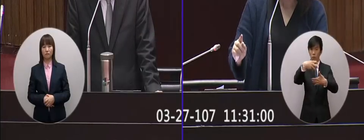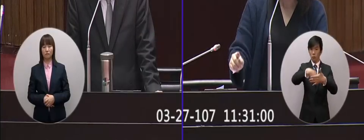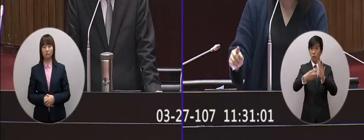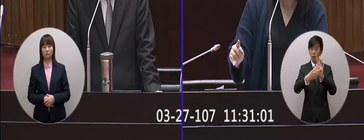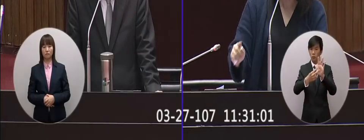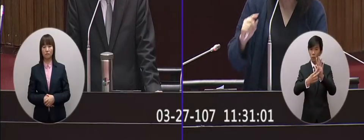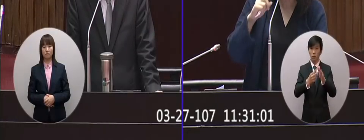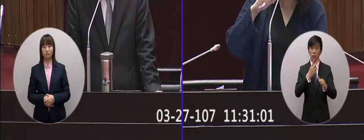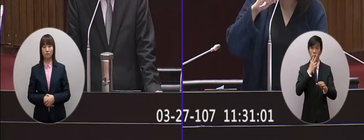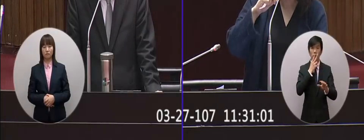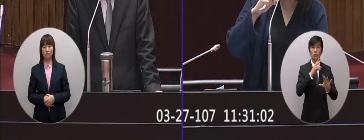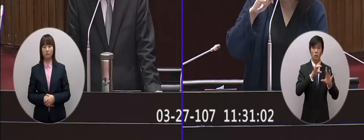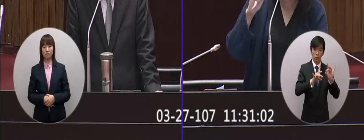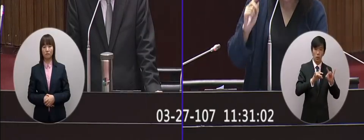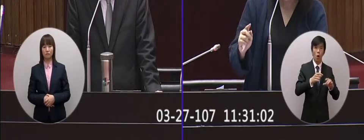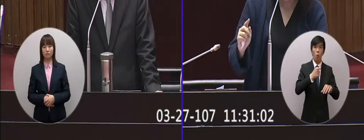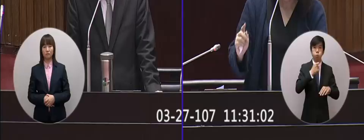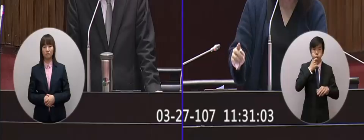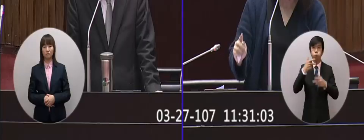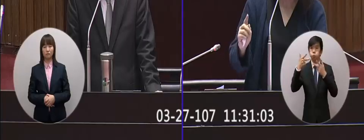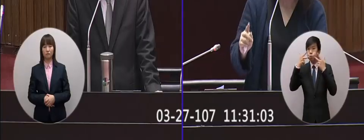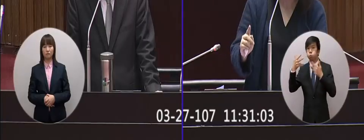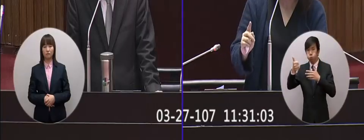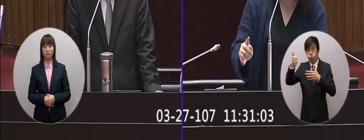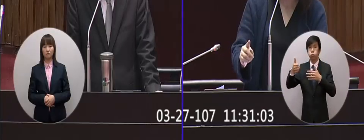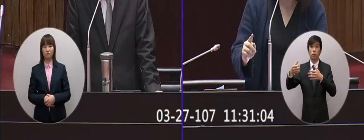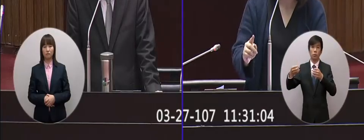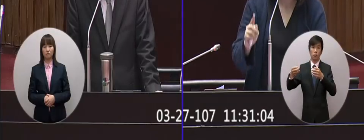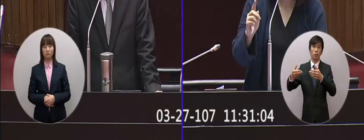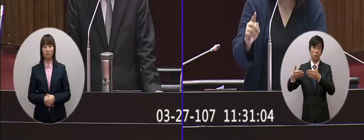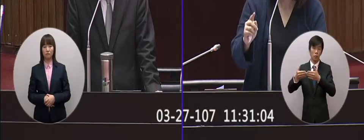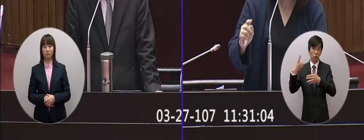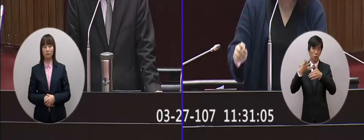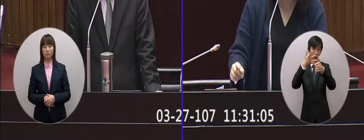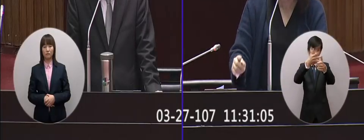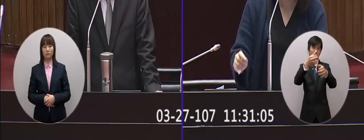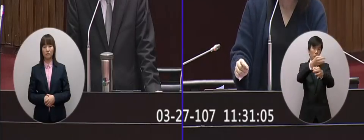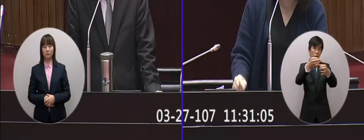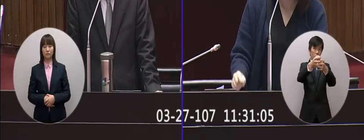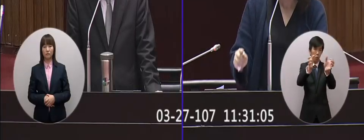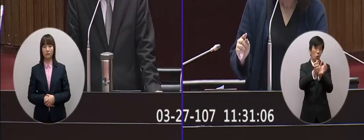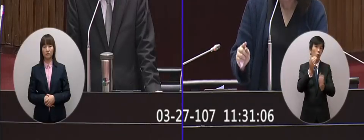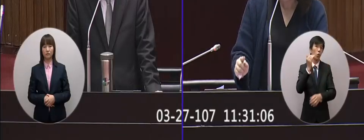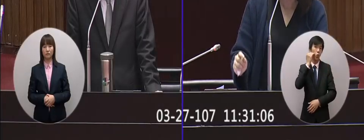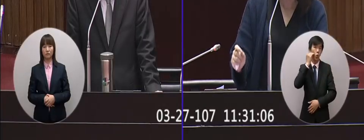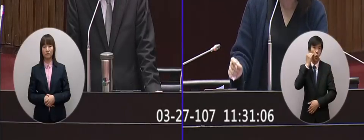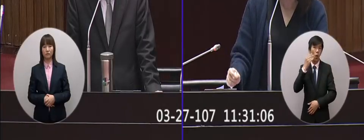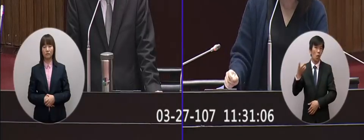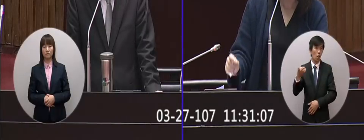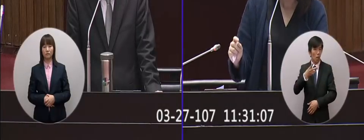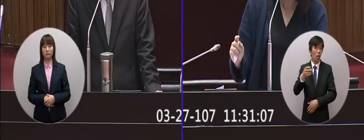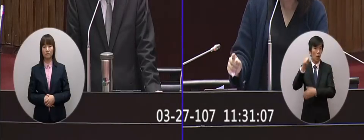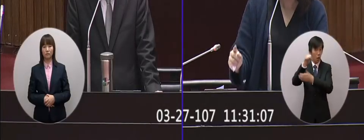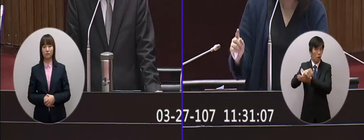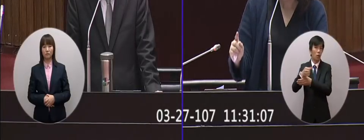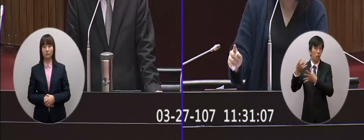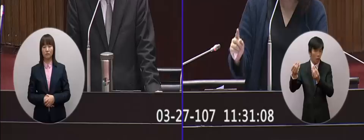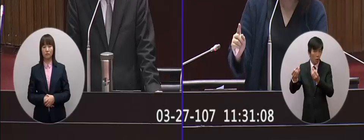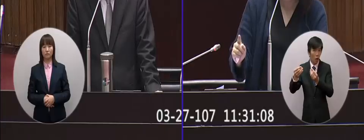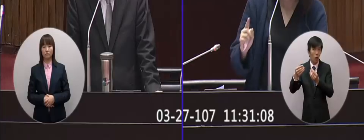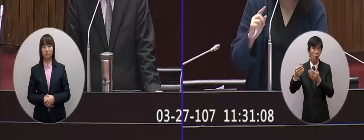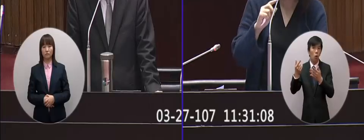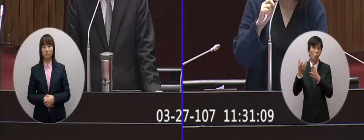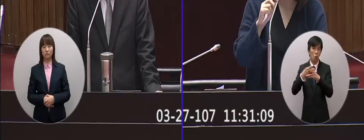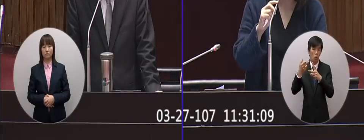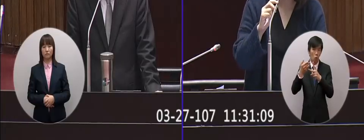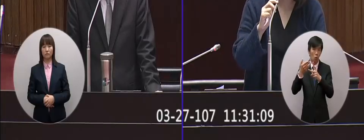尽展现进行部落的谘商同意，因此自救会询问经济部，如果不同意的话或有条件同意，对于展现